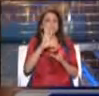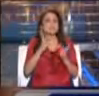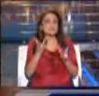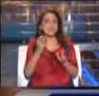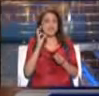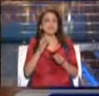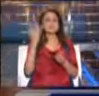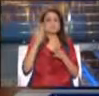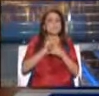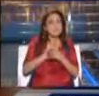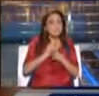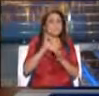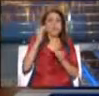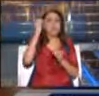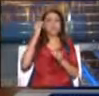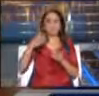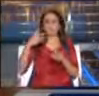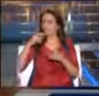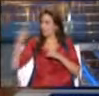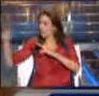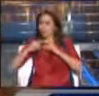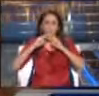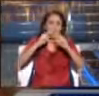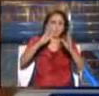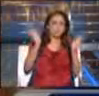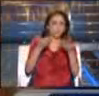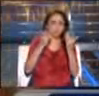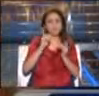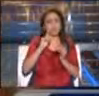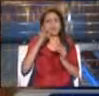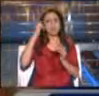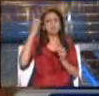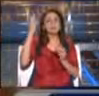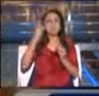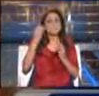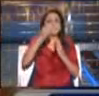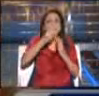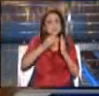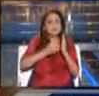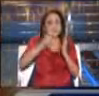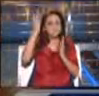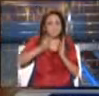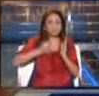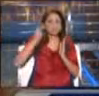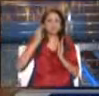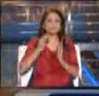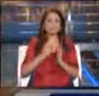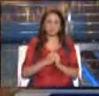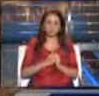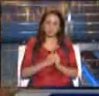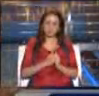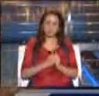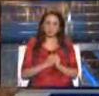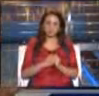وهتتقال ليه. ويكون عنده فعلا مصداقيه واحساس بالخبر اللي هو بيقوله او بيتكلم فيه او